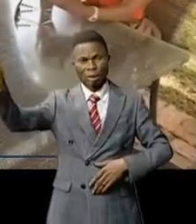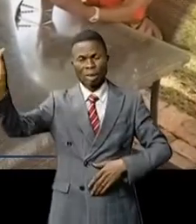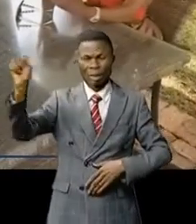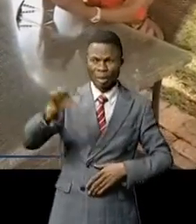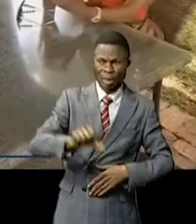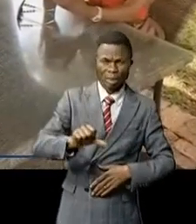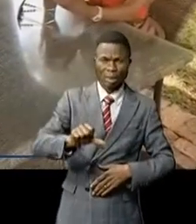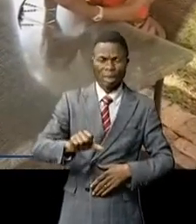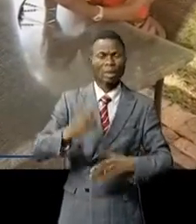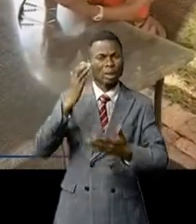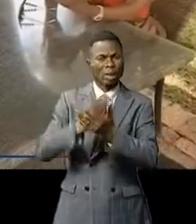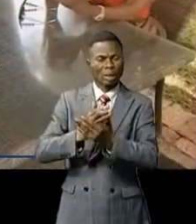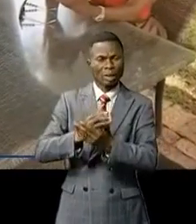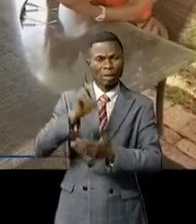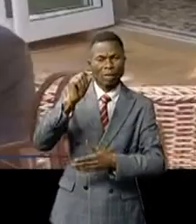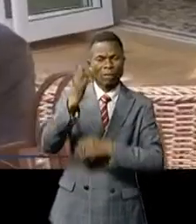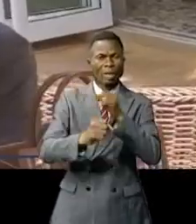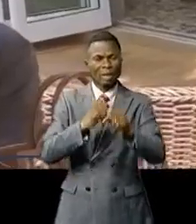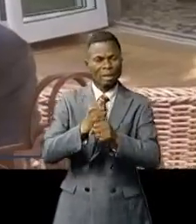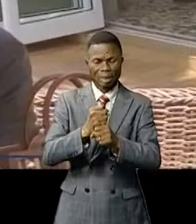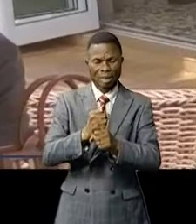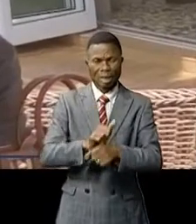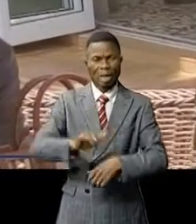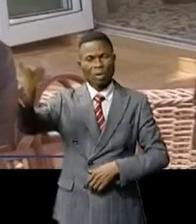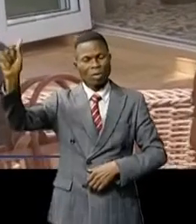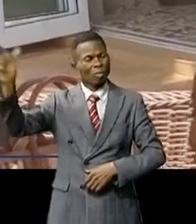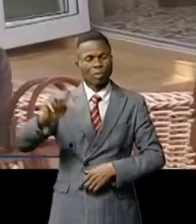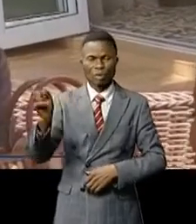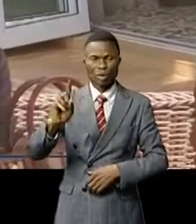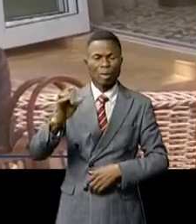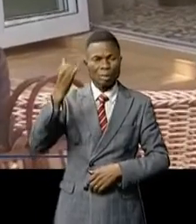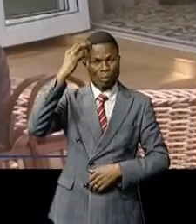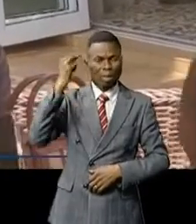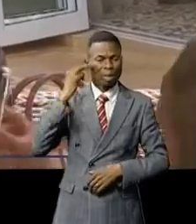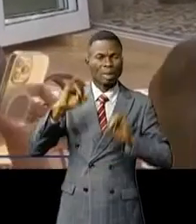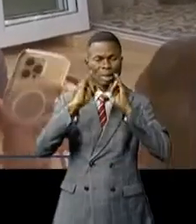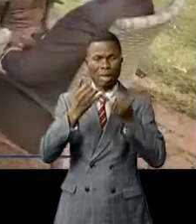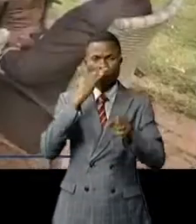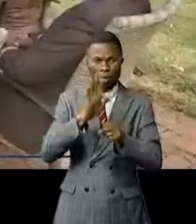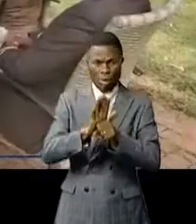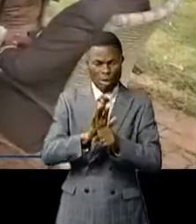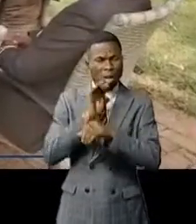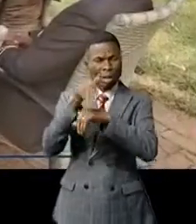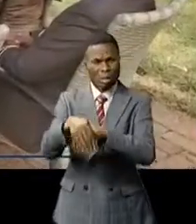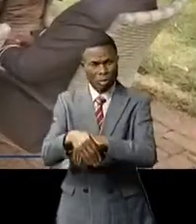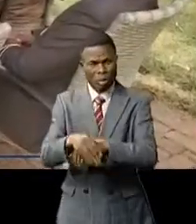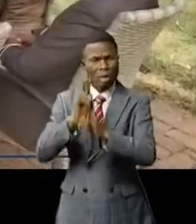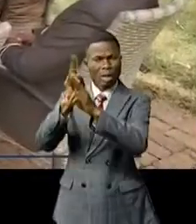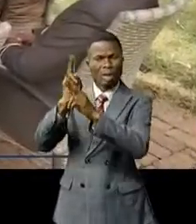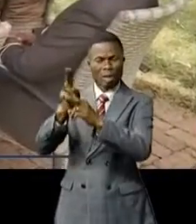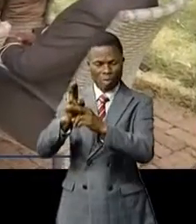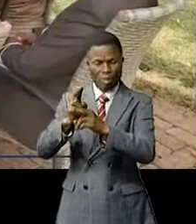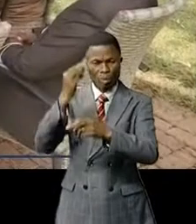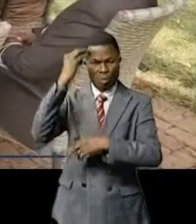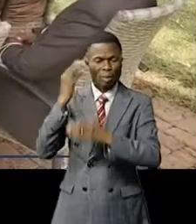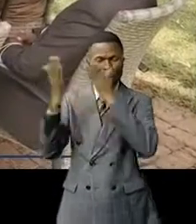a été interrompue depuis bientôt 20 ans, selon le ministre de l'Industrie, qui a promis d'en faire part à son collègue des